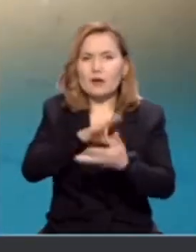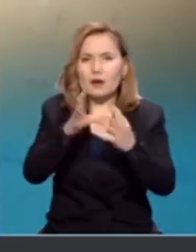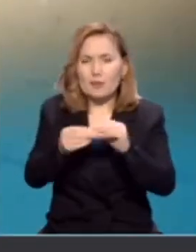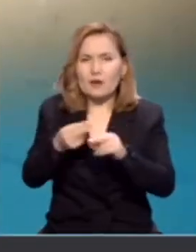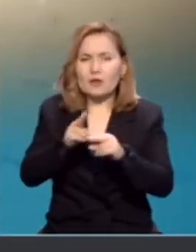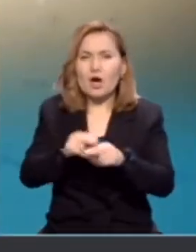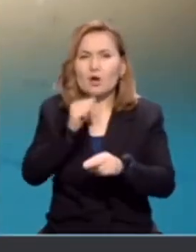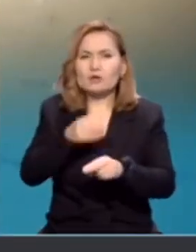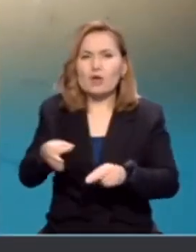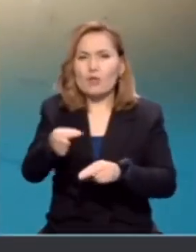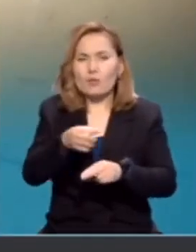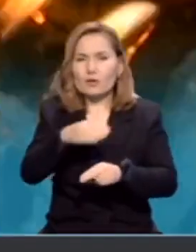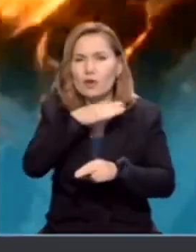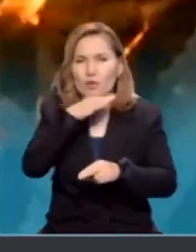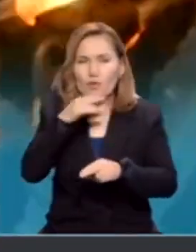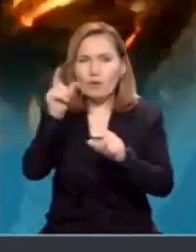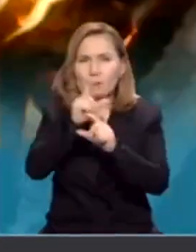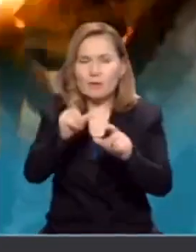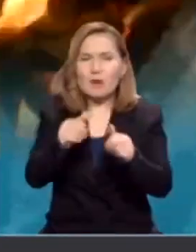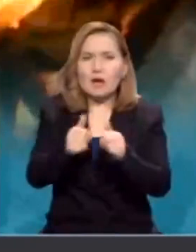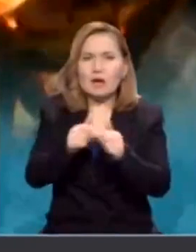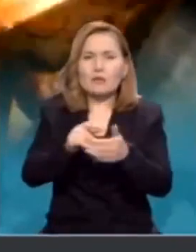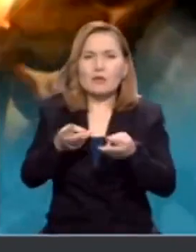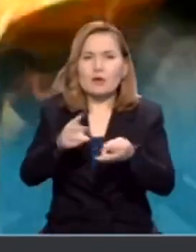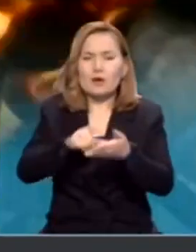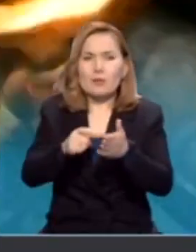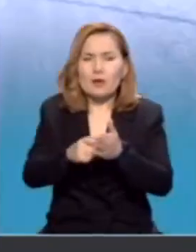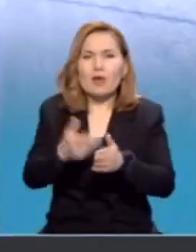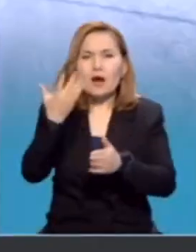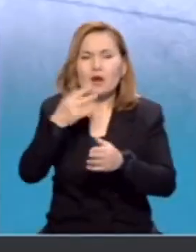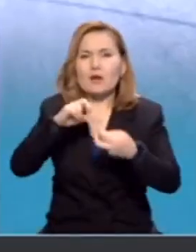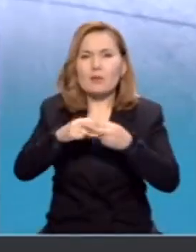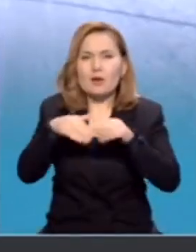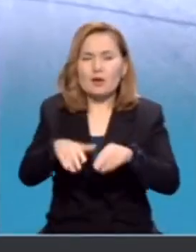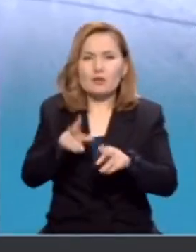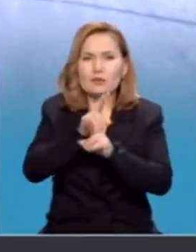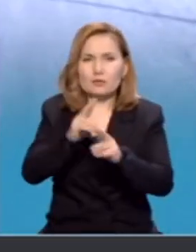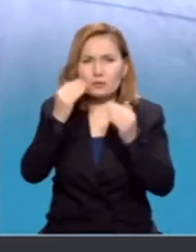бөлігі Қостанай облысында. Әзірге қазандықтан төнген қауіптің қашан толық сейілері